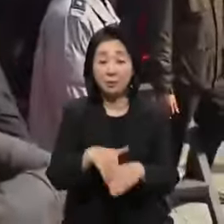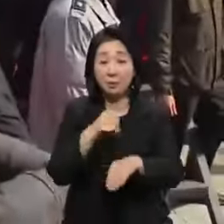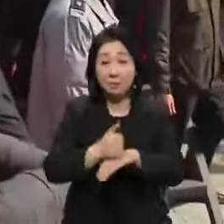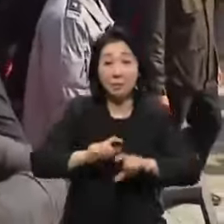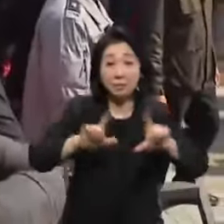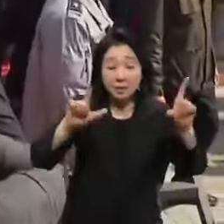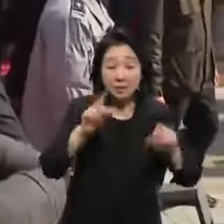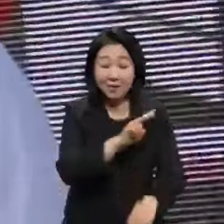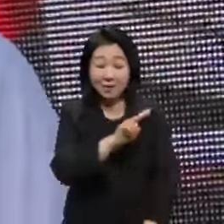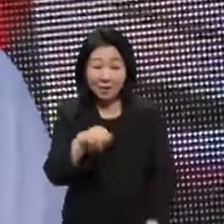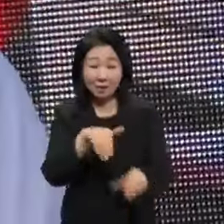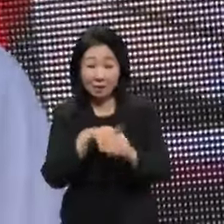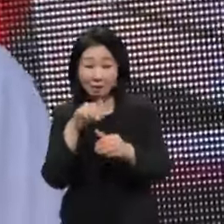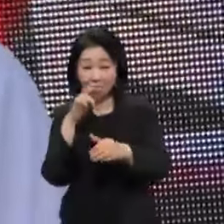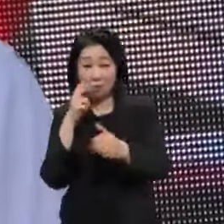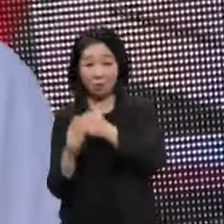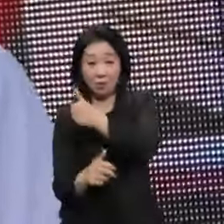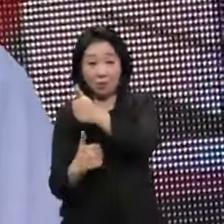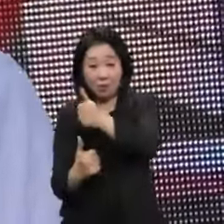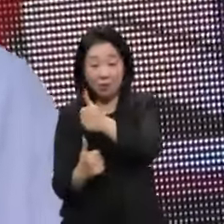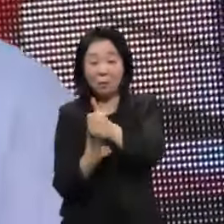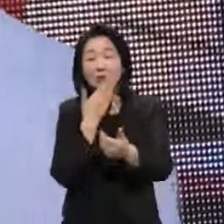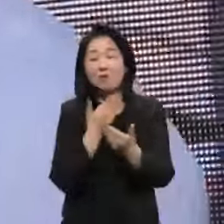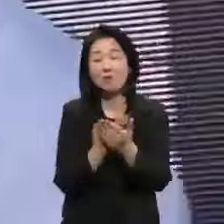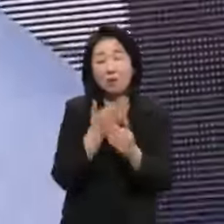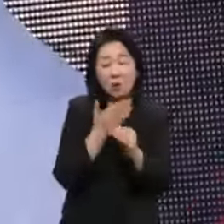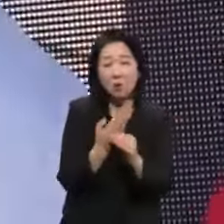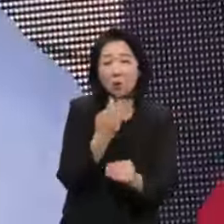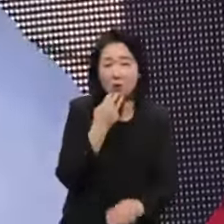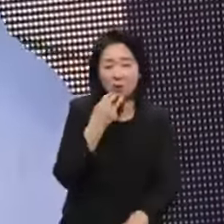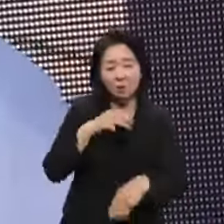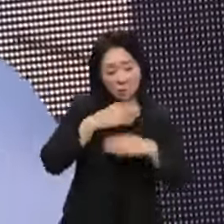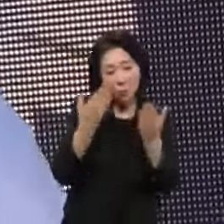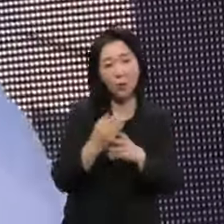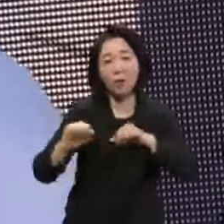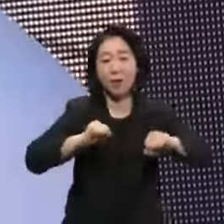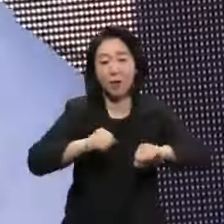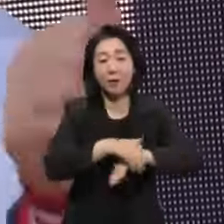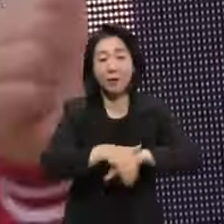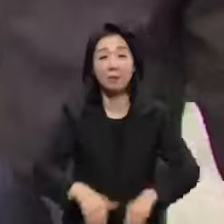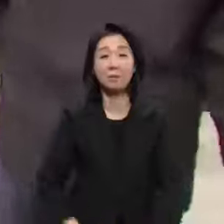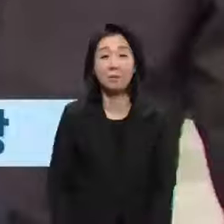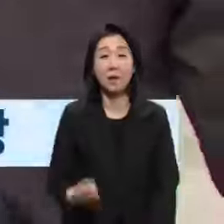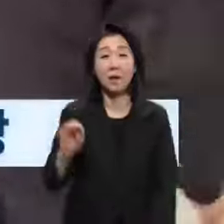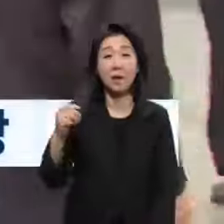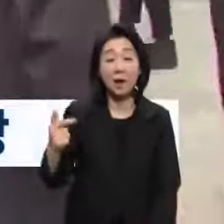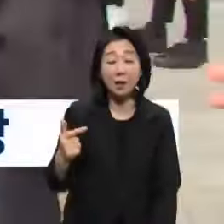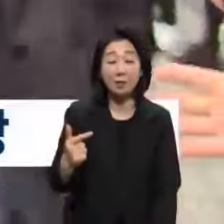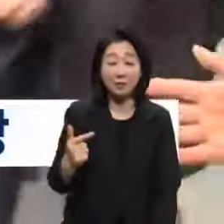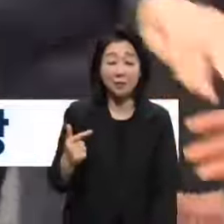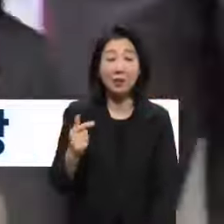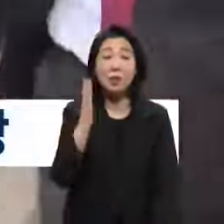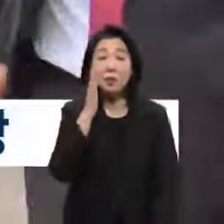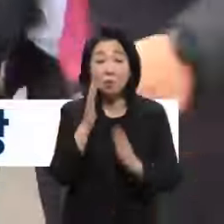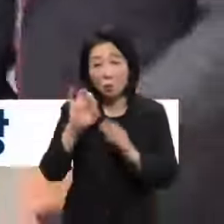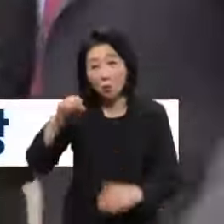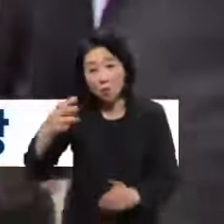여야 선대위는 모두 핵심 승부처인 서울에서 총력전을 펼칩니다. 한동훈 비대위원장은 서울 도봉을